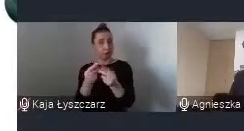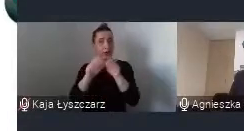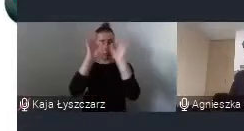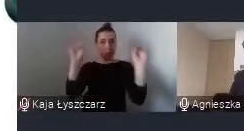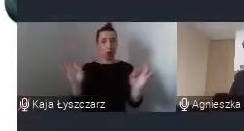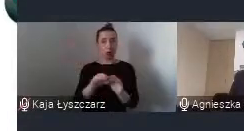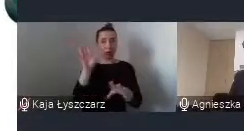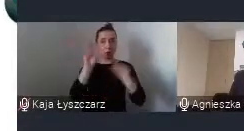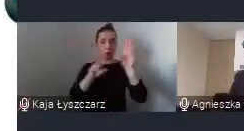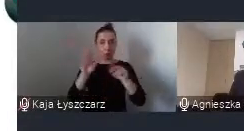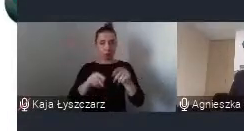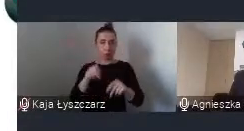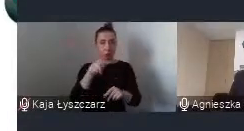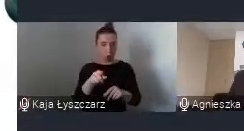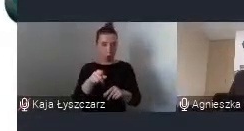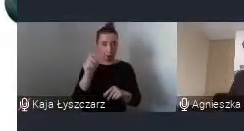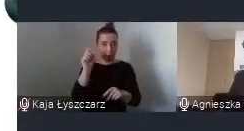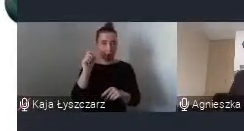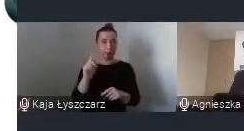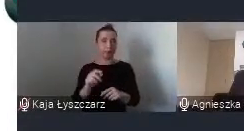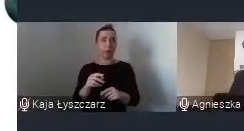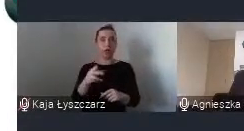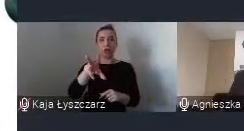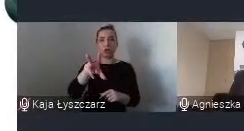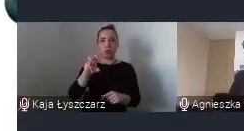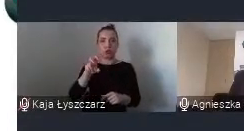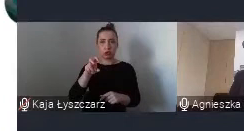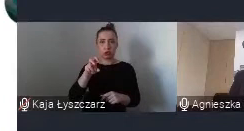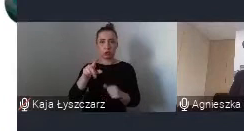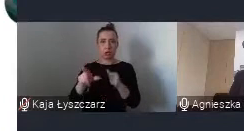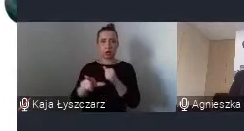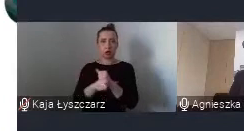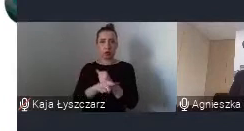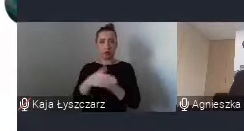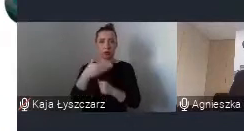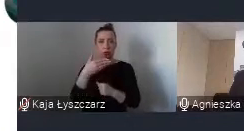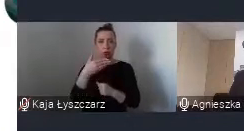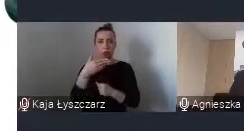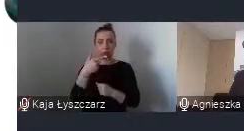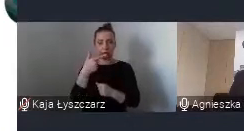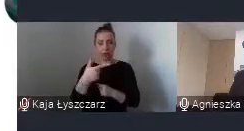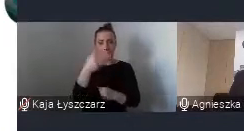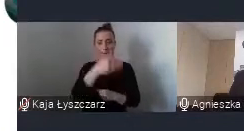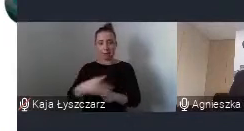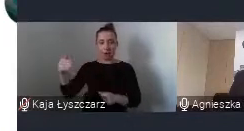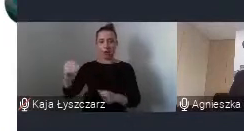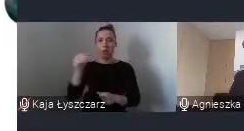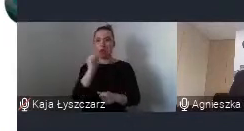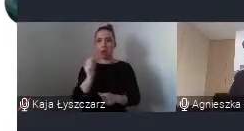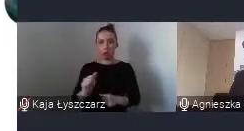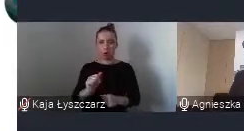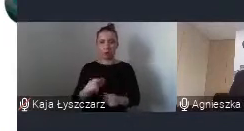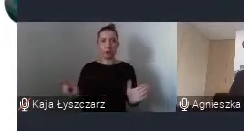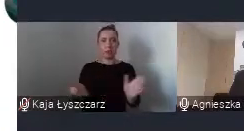Całkowity budżet inicjatywy Urban Innovative Actions to było 372 miliony euro dla miast